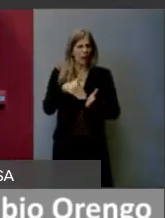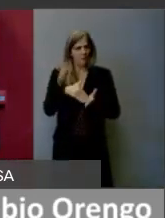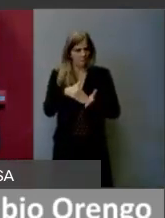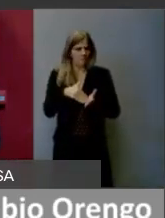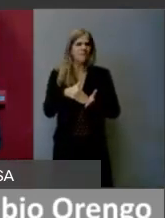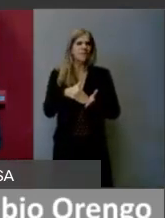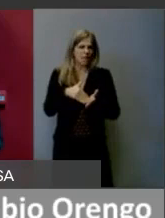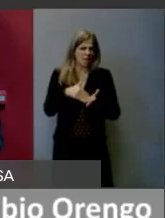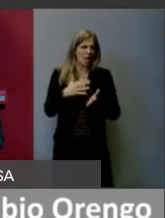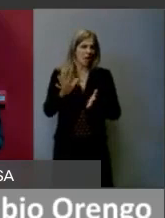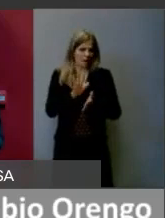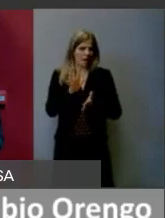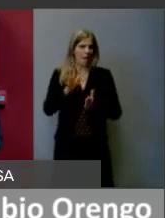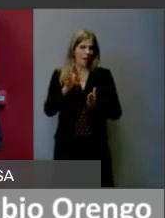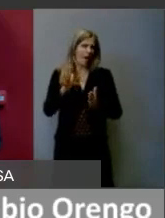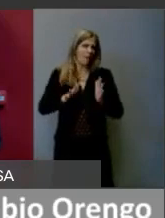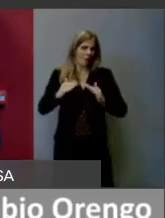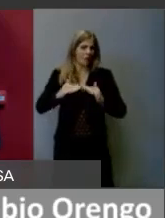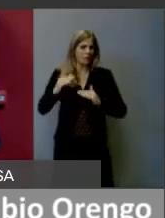50.000 unità.